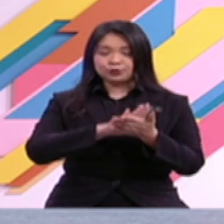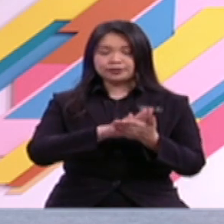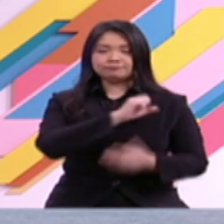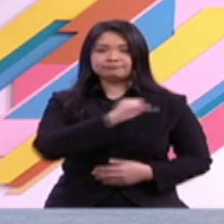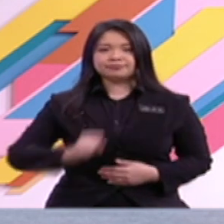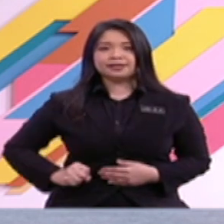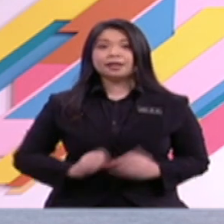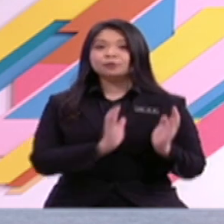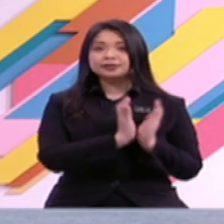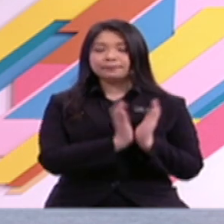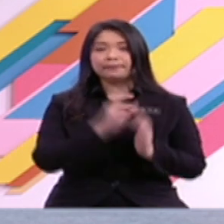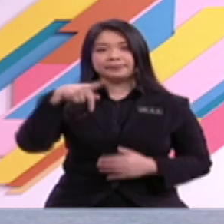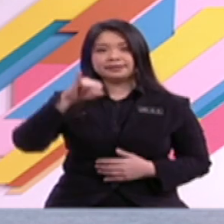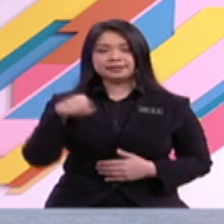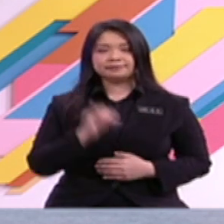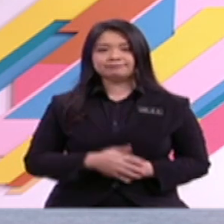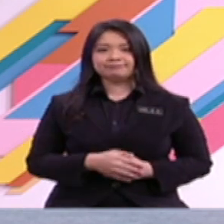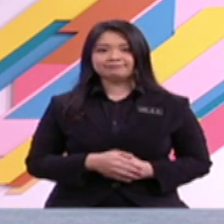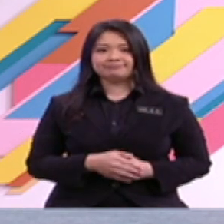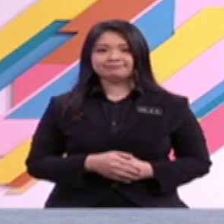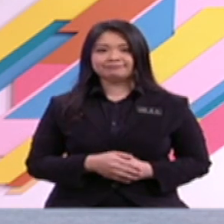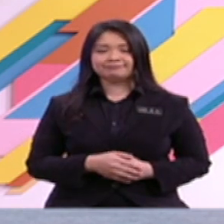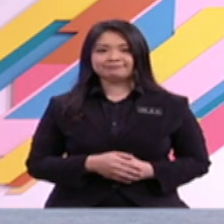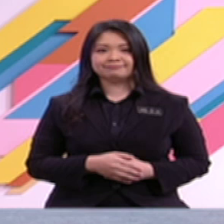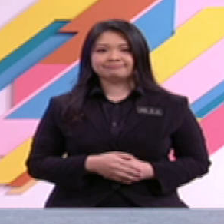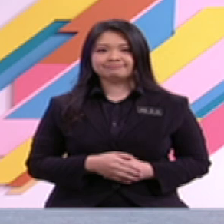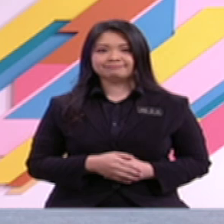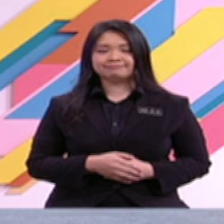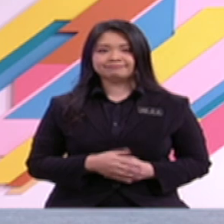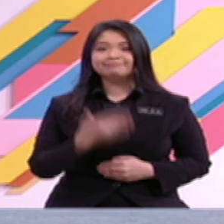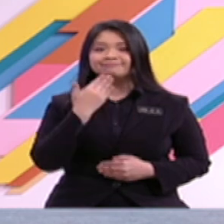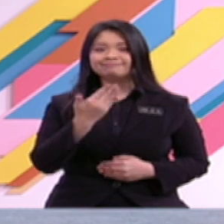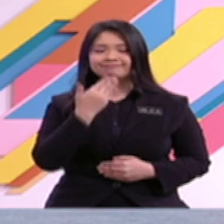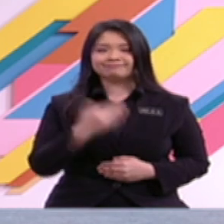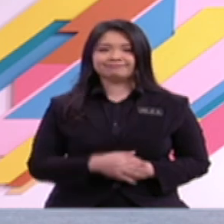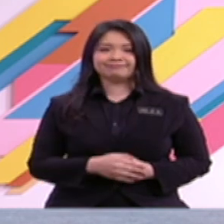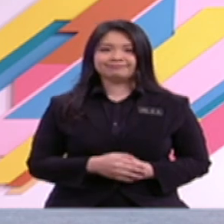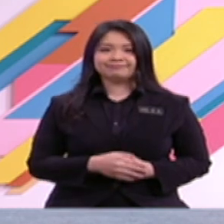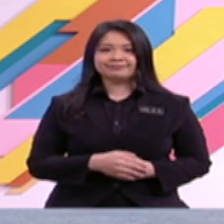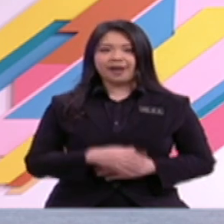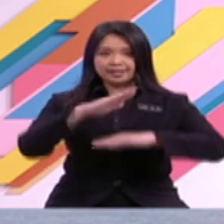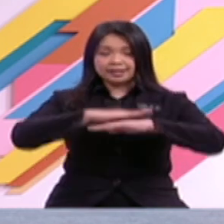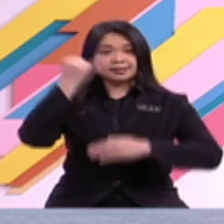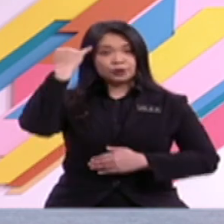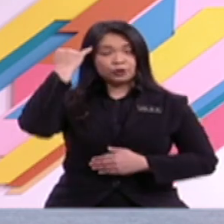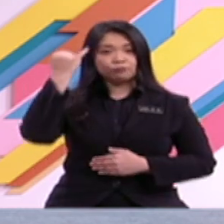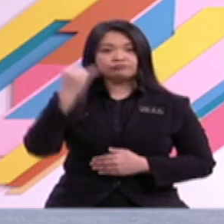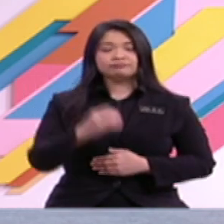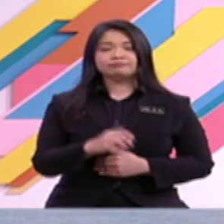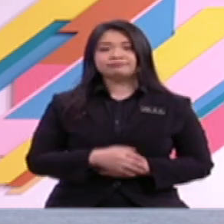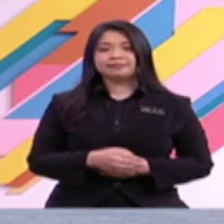Petaling Jaya yang merupakan guru bahasa isyarat kepada Rio kasih banyak-banyak si Ibu Atas ilmu yang dicurahkan pada hari ini mudah-mudahan